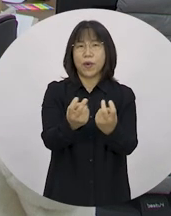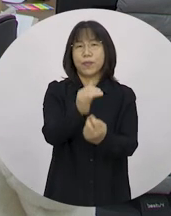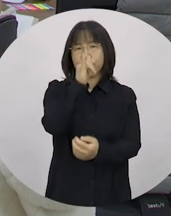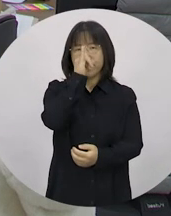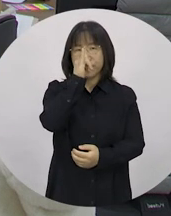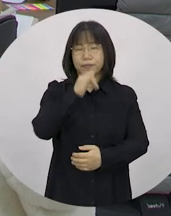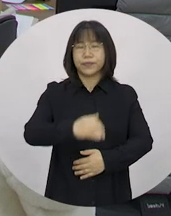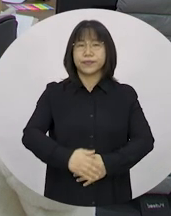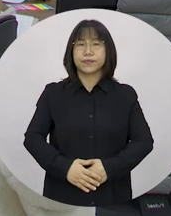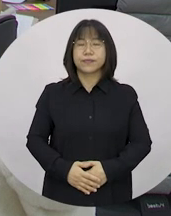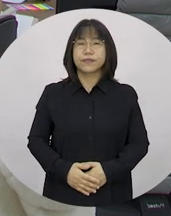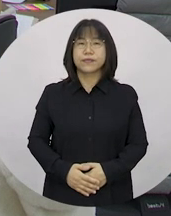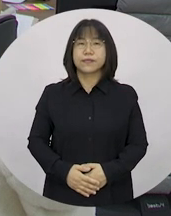있습니다